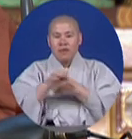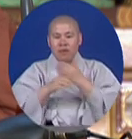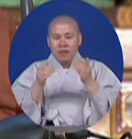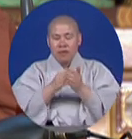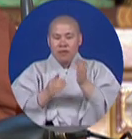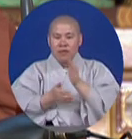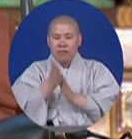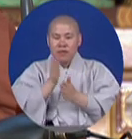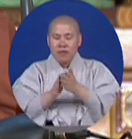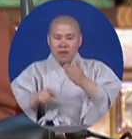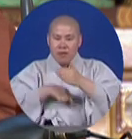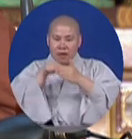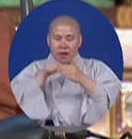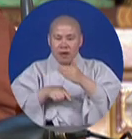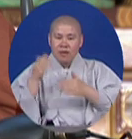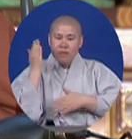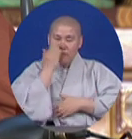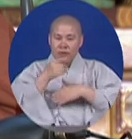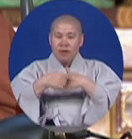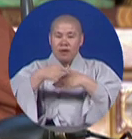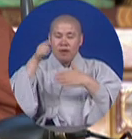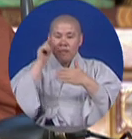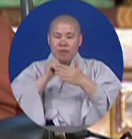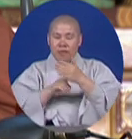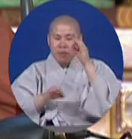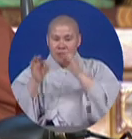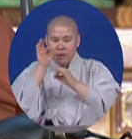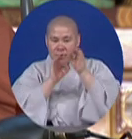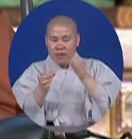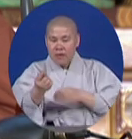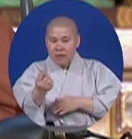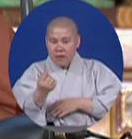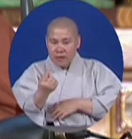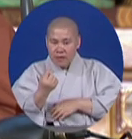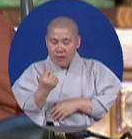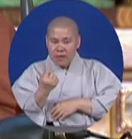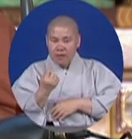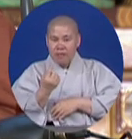안으로 자기 청정 본심을 찾아가야 되겠다. 이래가지고 이제